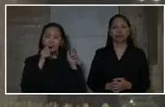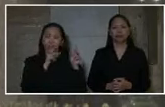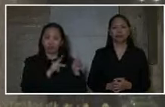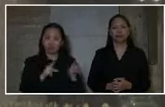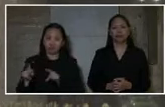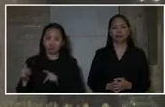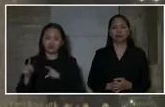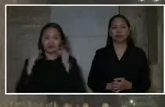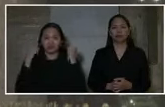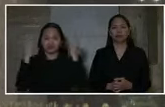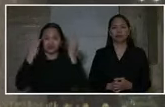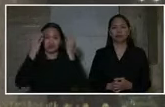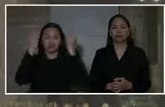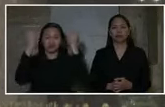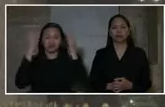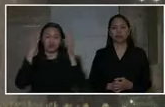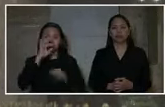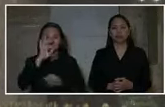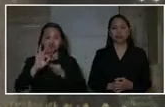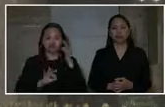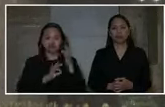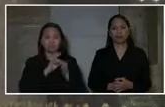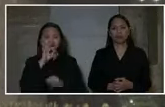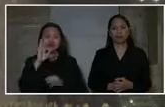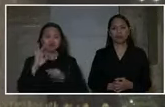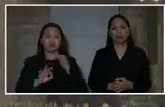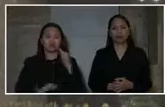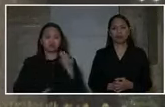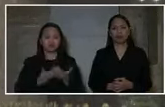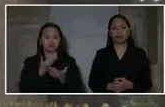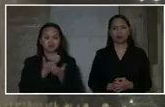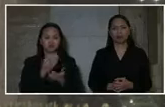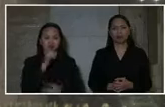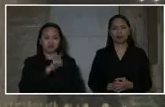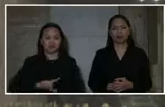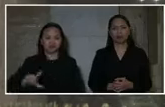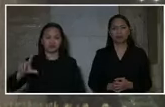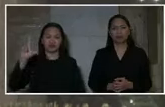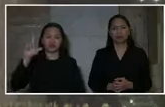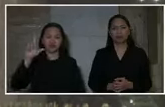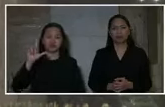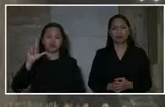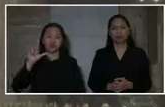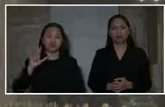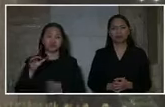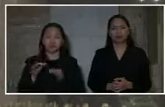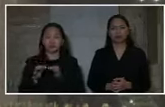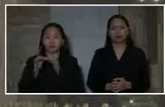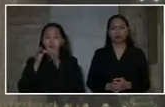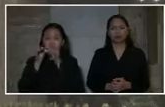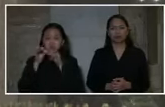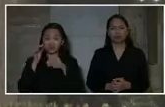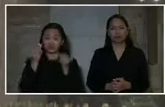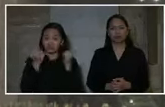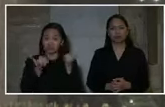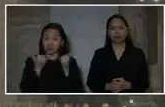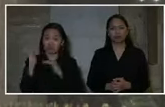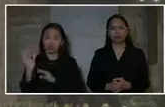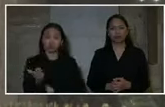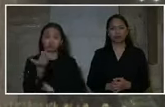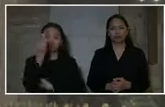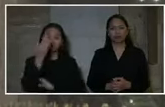sa pagdiriwang ng kapistahan ng kapanganakan ng Panginoon. Ang misa sa umagang ito